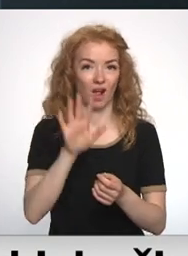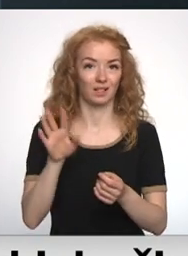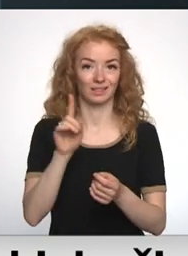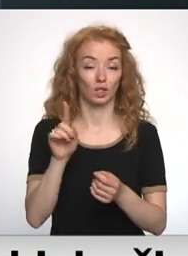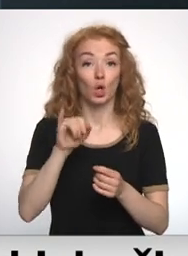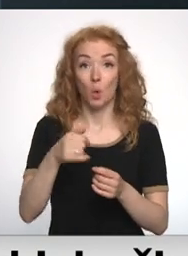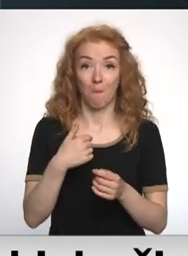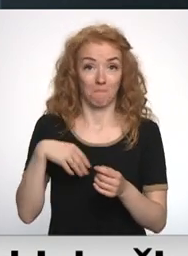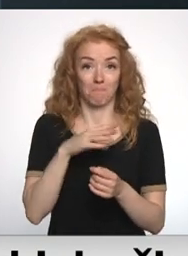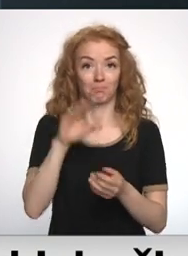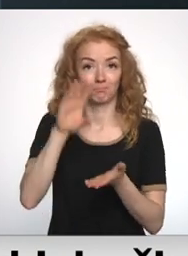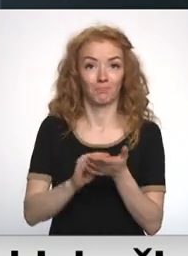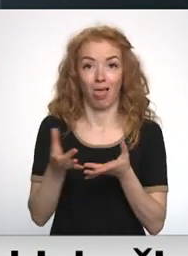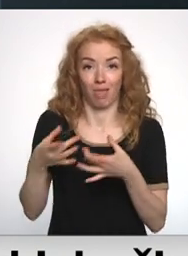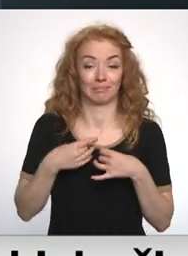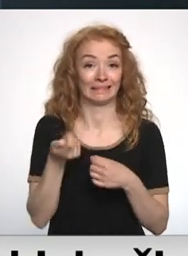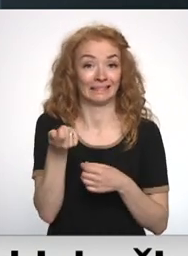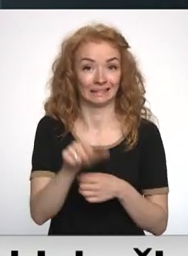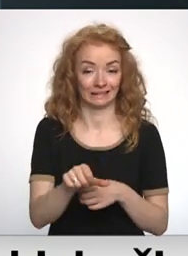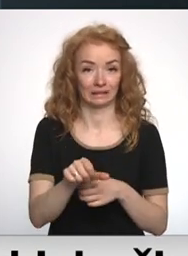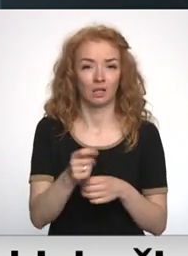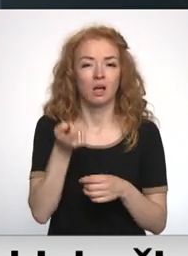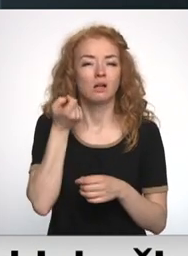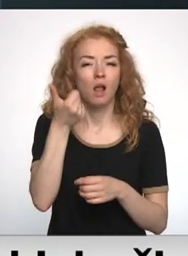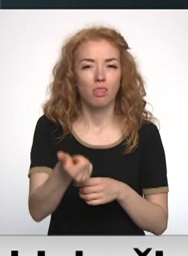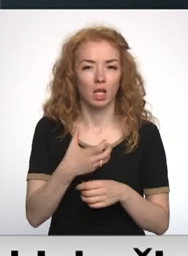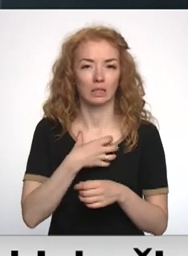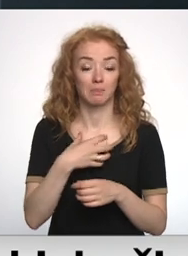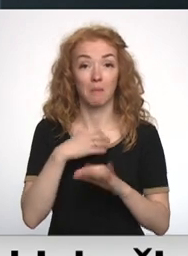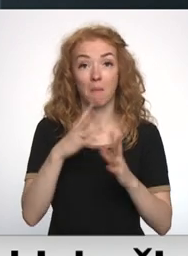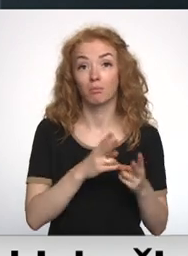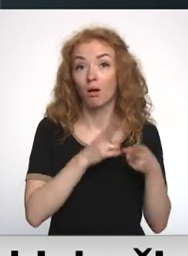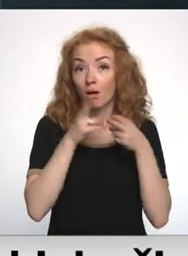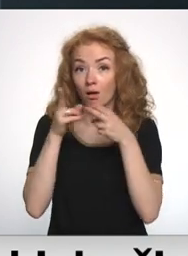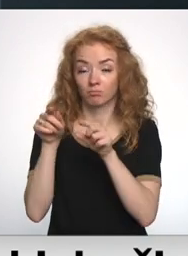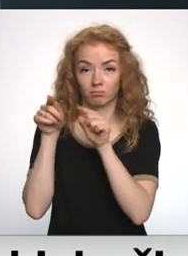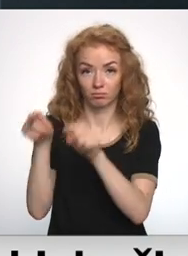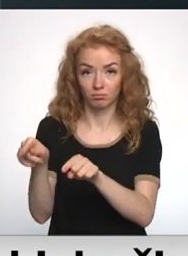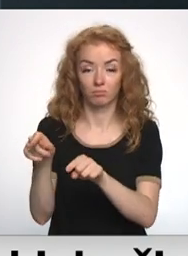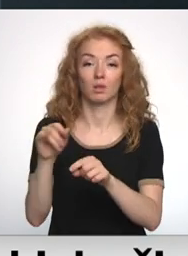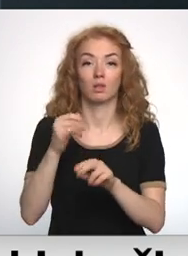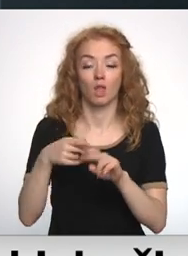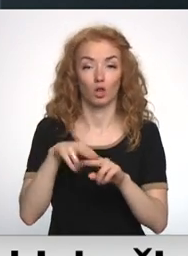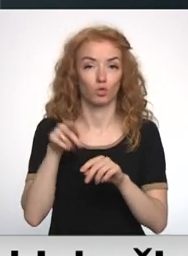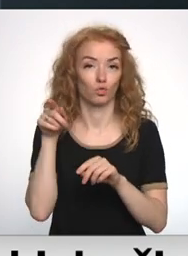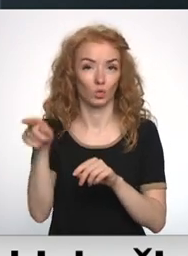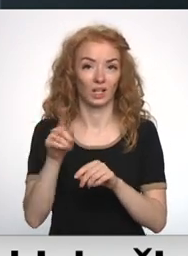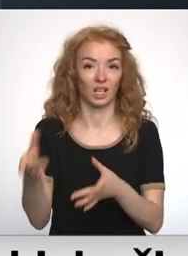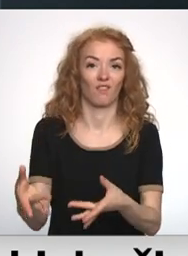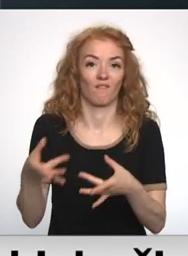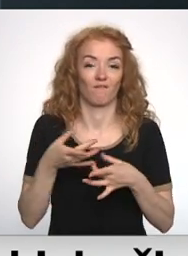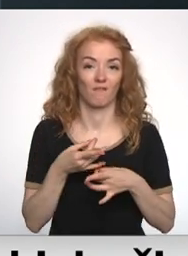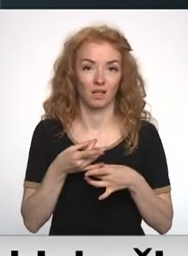nekad nesastopamies. Retas slimības, bet tur aizbraucot, ja mums ir darīšana ar to